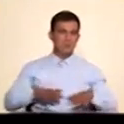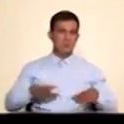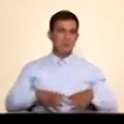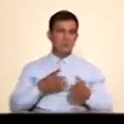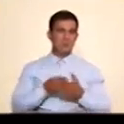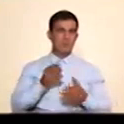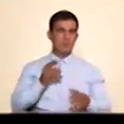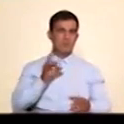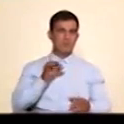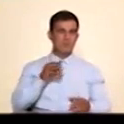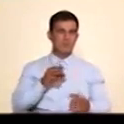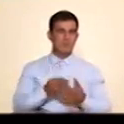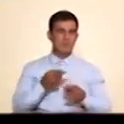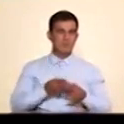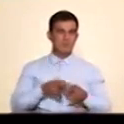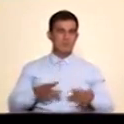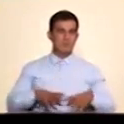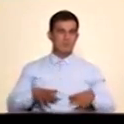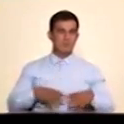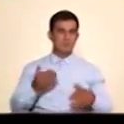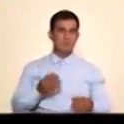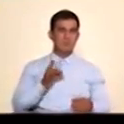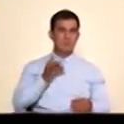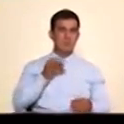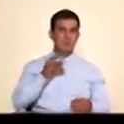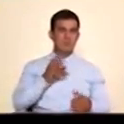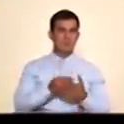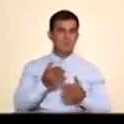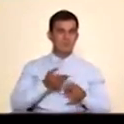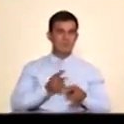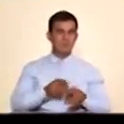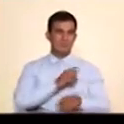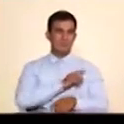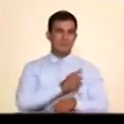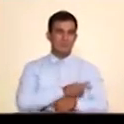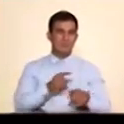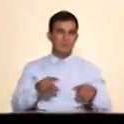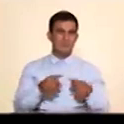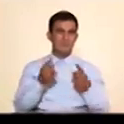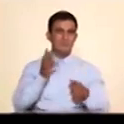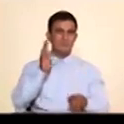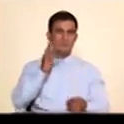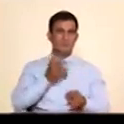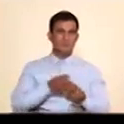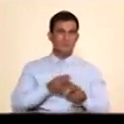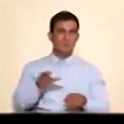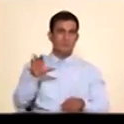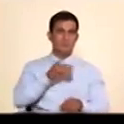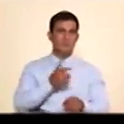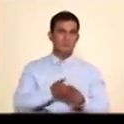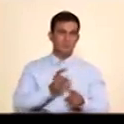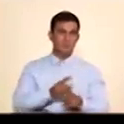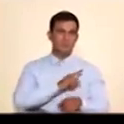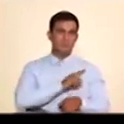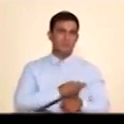ma'noni anglatadi. Lekin aynan Rim davlatini qudratli bir davlatga aylanishida aynan ritsirlarning ham mavqei